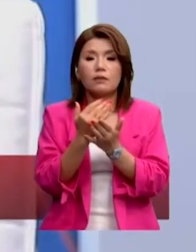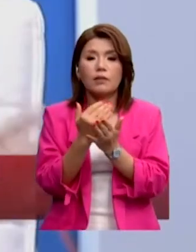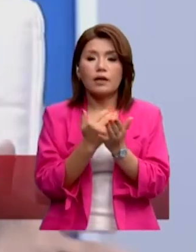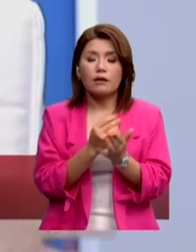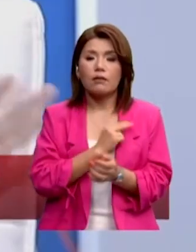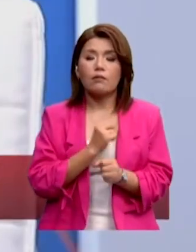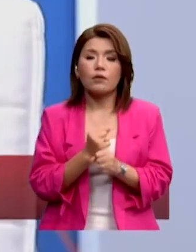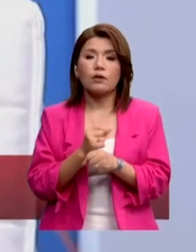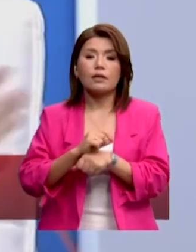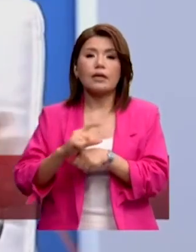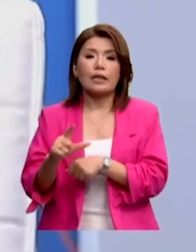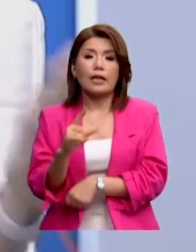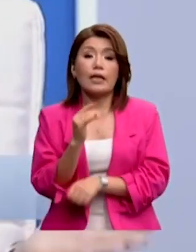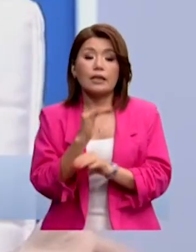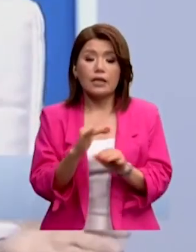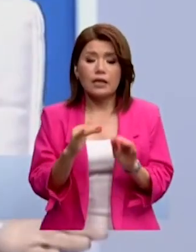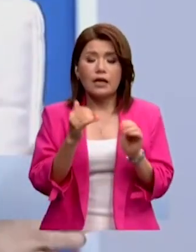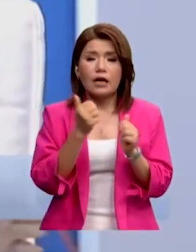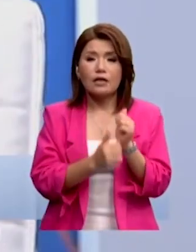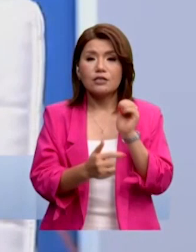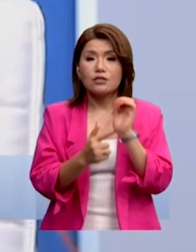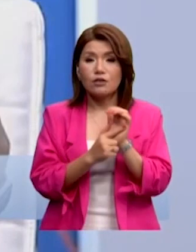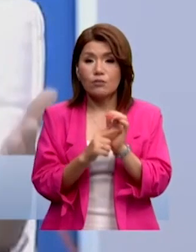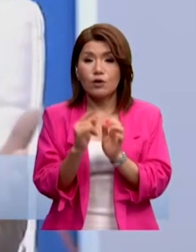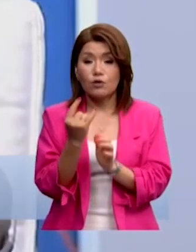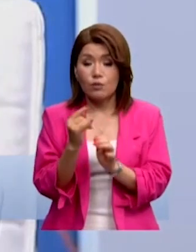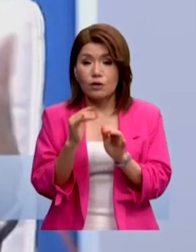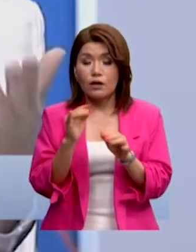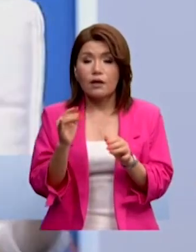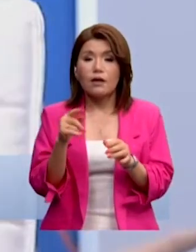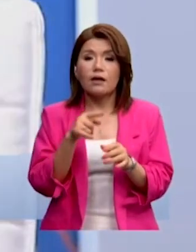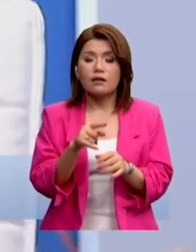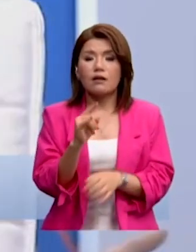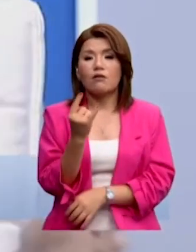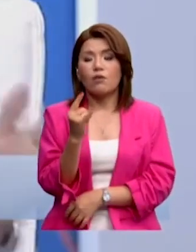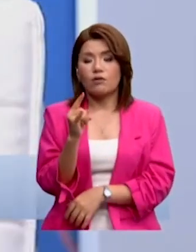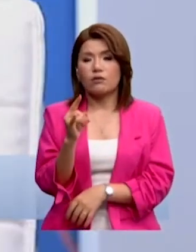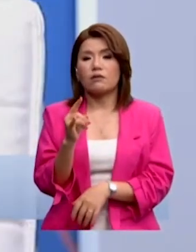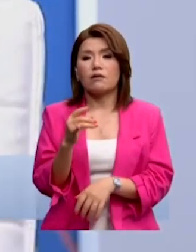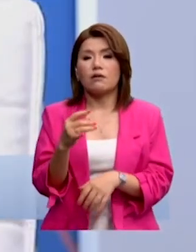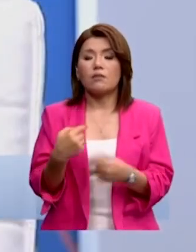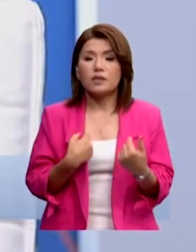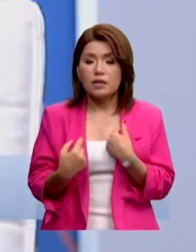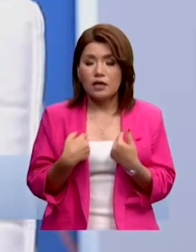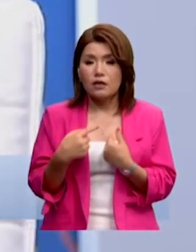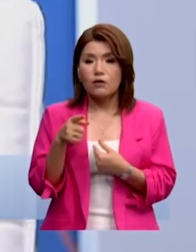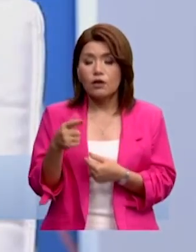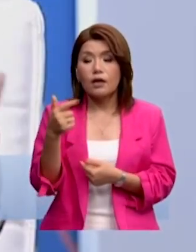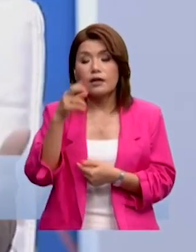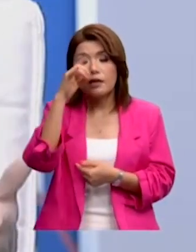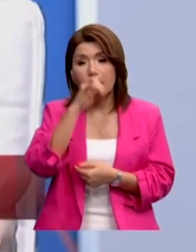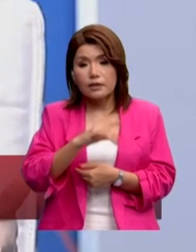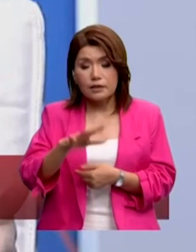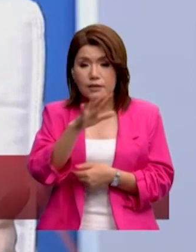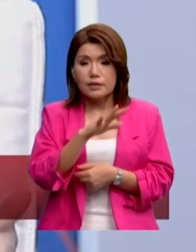говорить в контексте детей, то каждый седьмой пострадавший в Казахстане – это был ребенок. Это были как граждане Казахстана, так